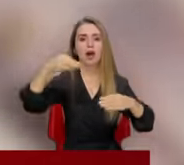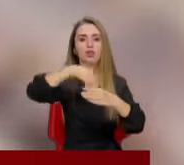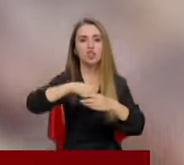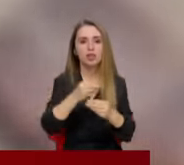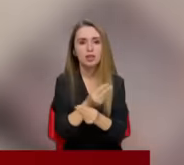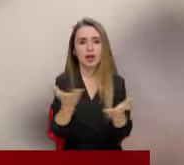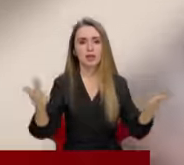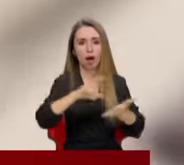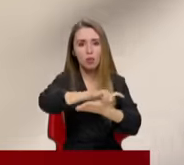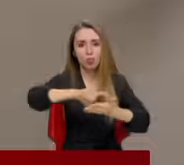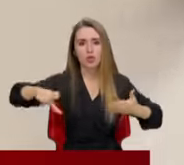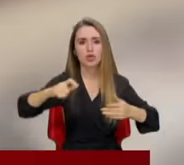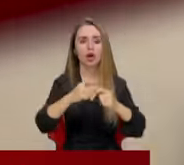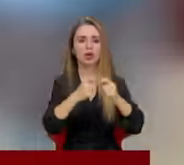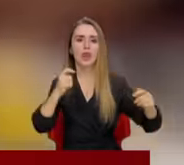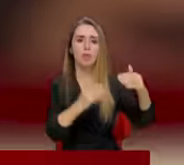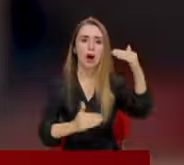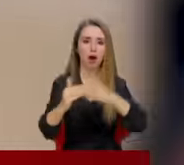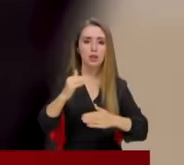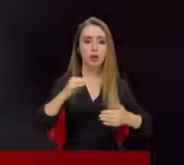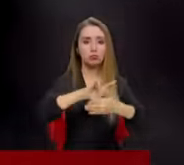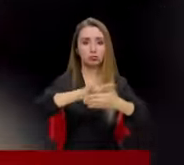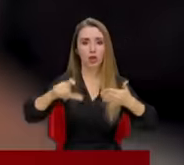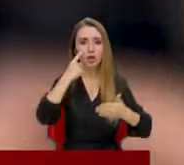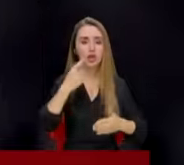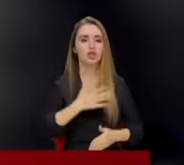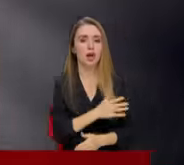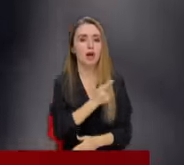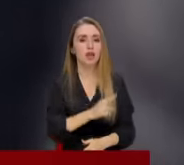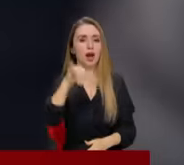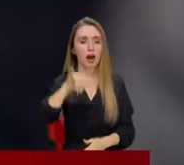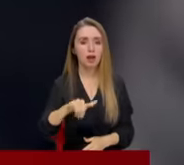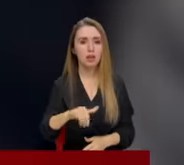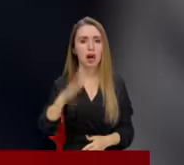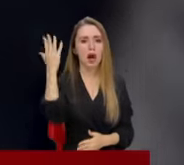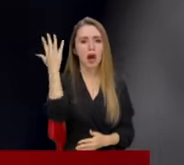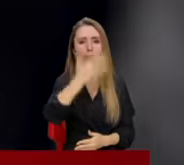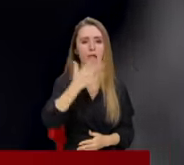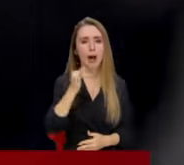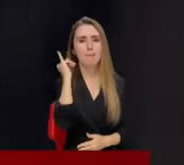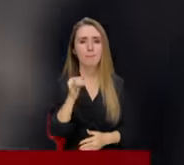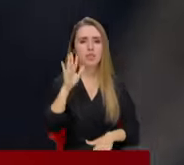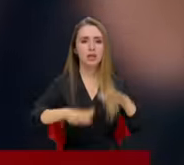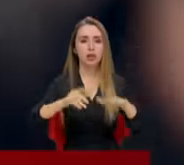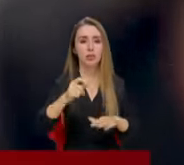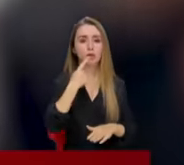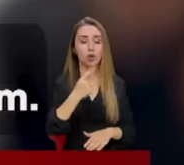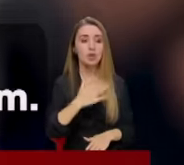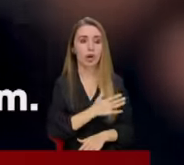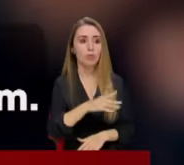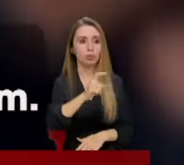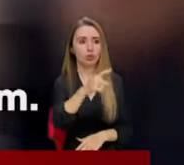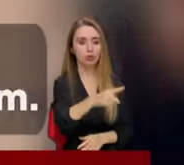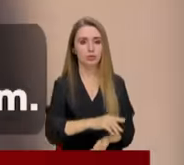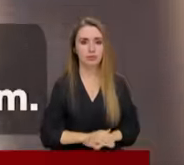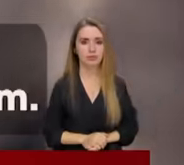dağıtılan broşürler de gerilimi artırdı. Broşürlerde CHP adayı hakkında kara propaganda yapıldığını tespit etti CHP örgütü. Ben